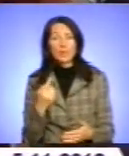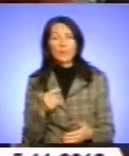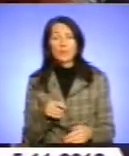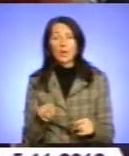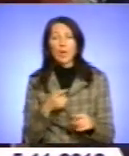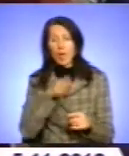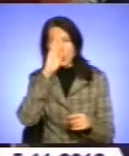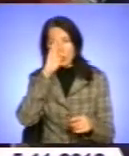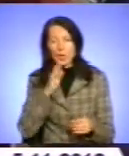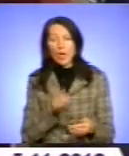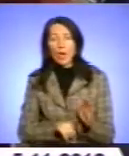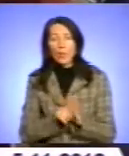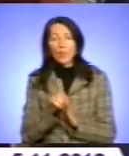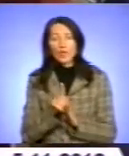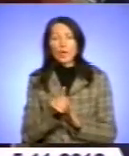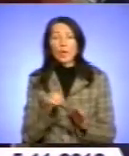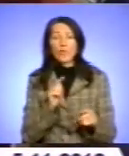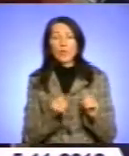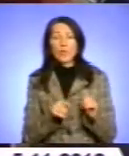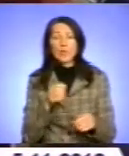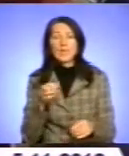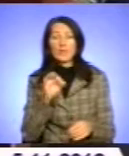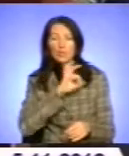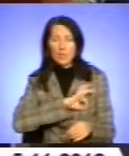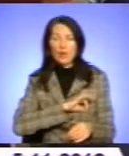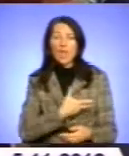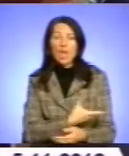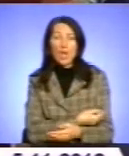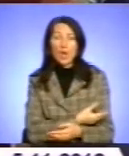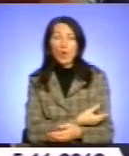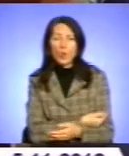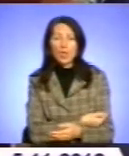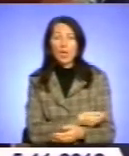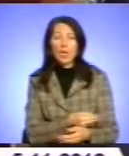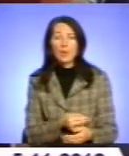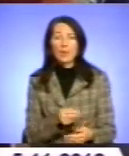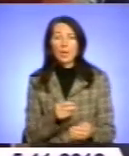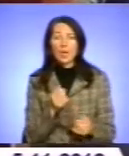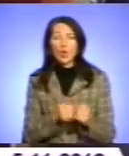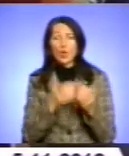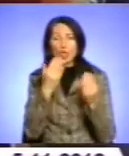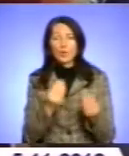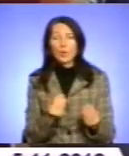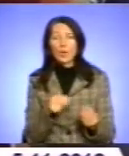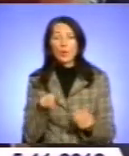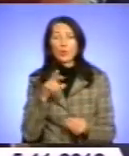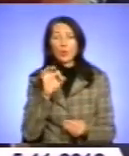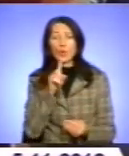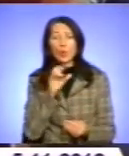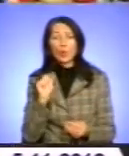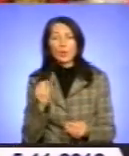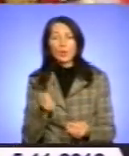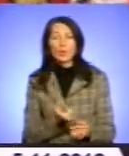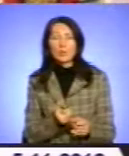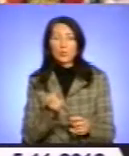почав несистематично зловживати наркотичними речовинами. І з кожним днем дана доза